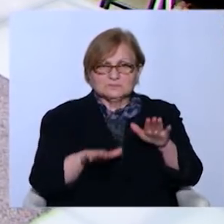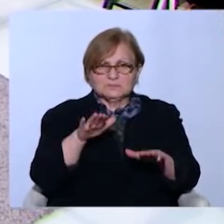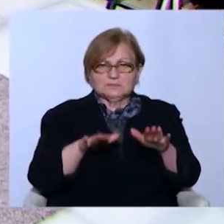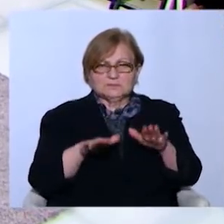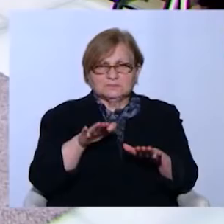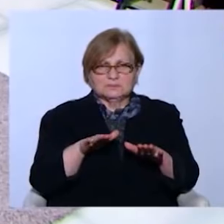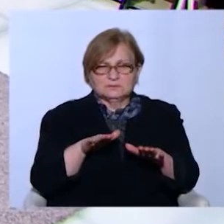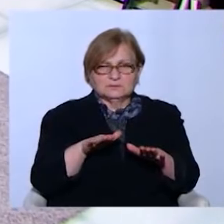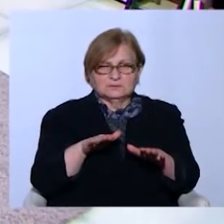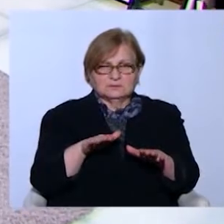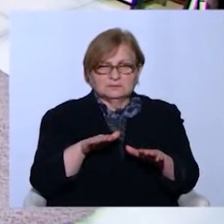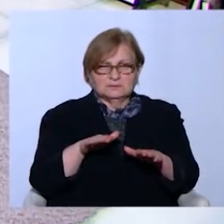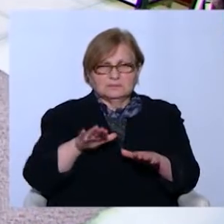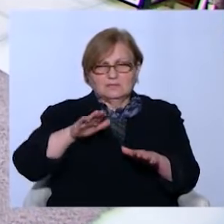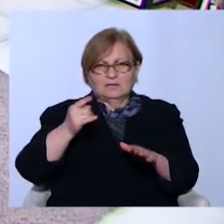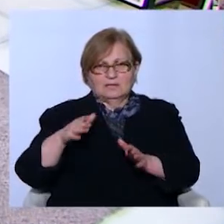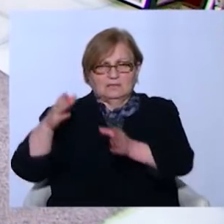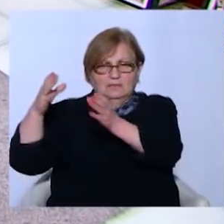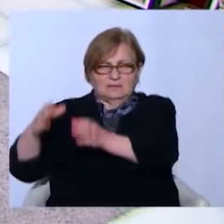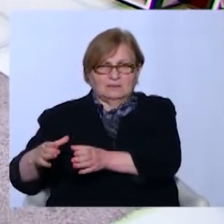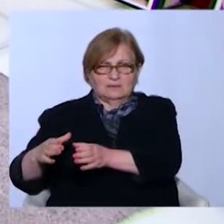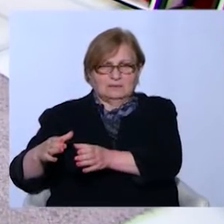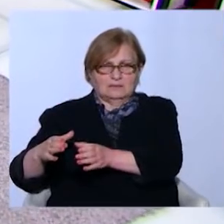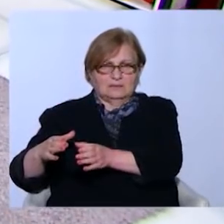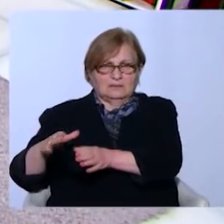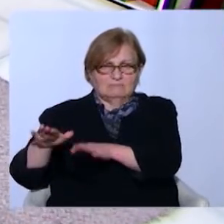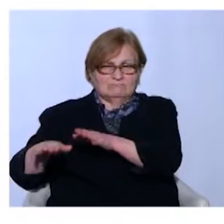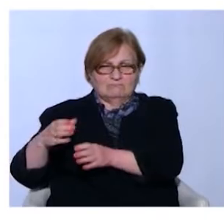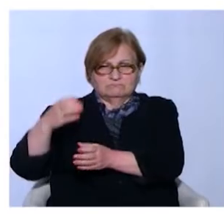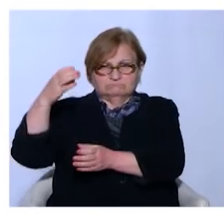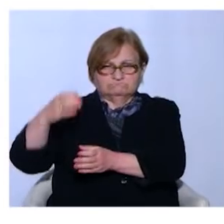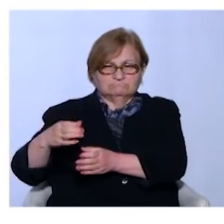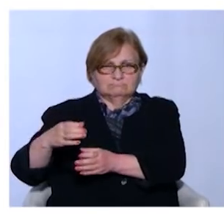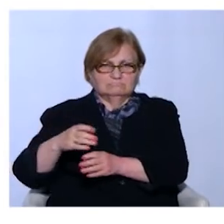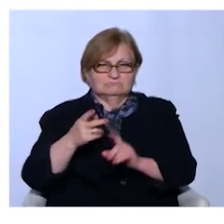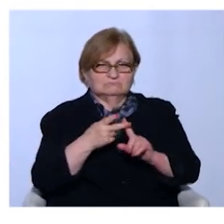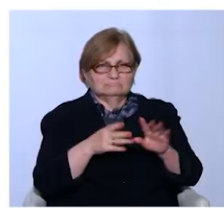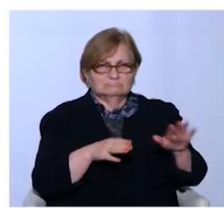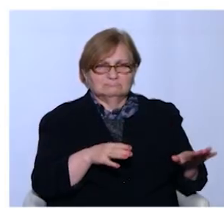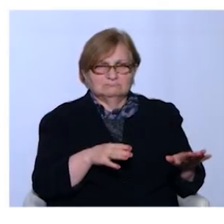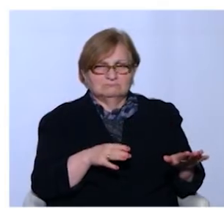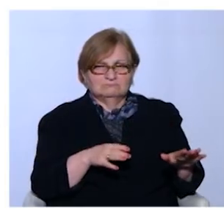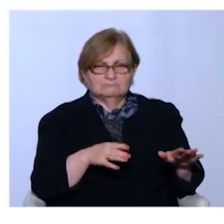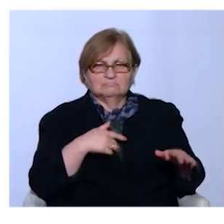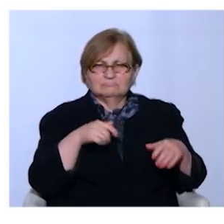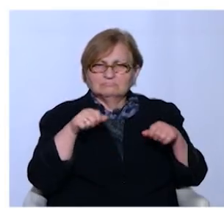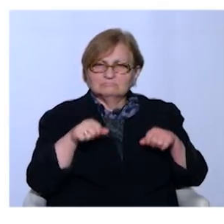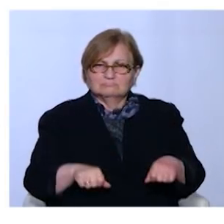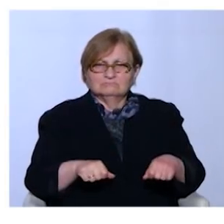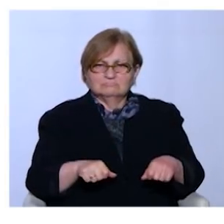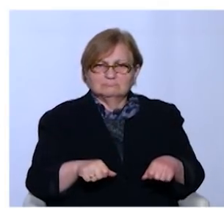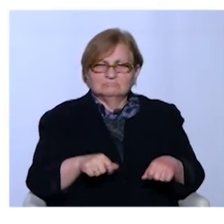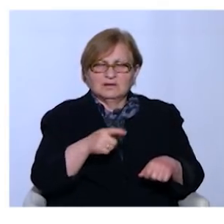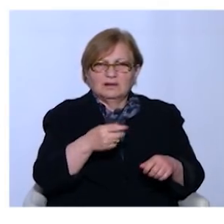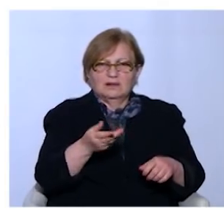ერთ მხარეს დევს 8 კილოგრამიანი საწონი, მეორე მხარეს ჩვენ გვაქვს უფლება, რომ ავწონოთ, აი